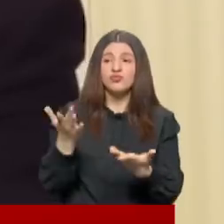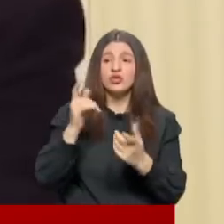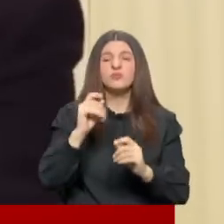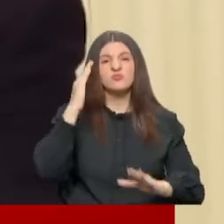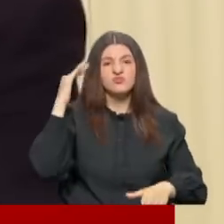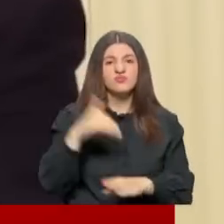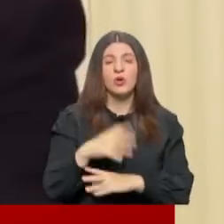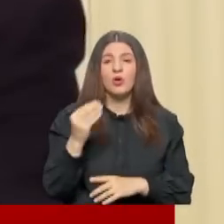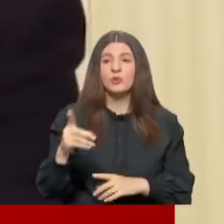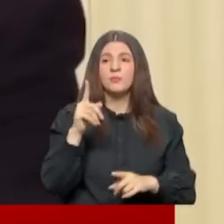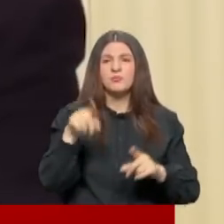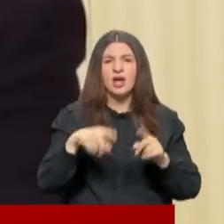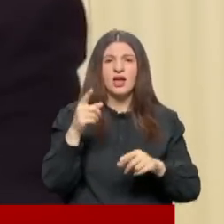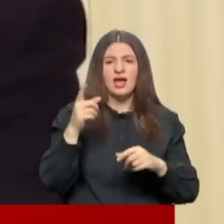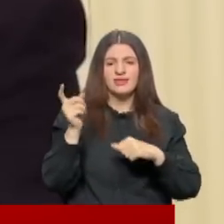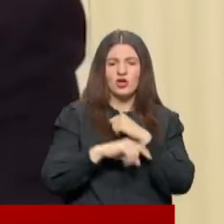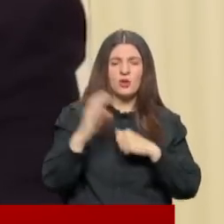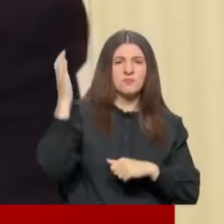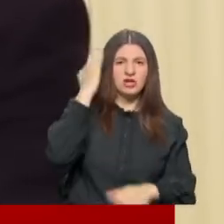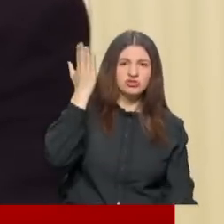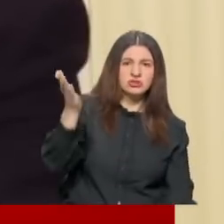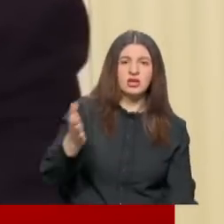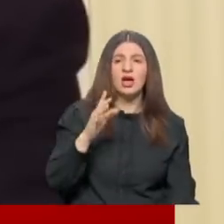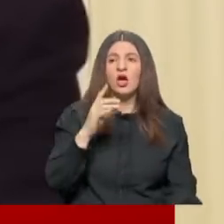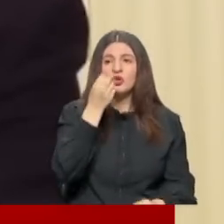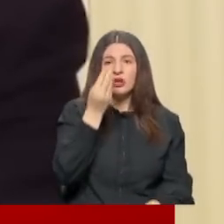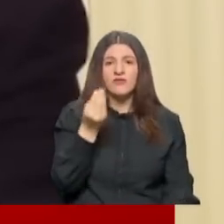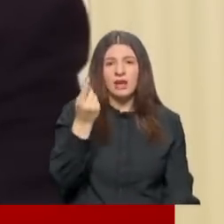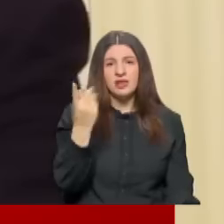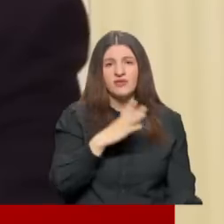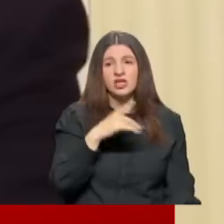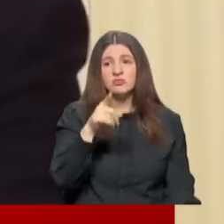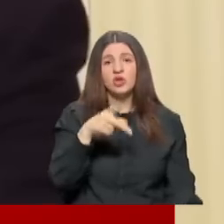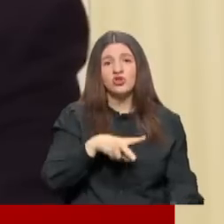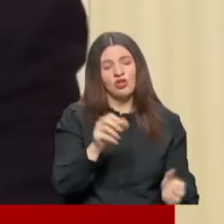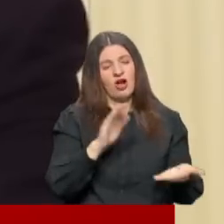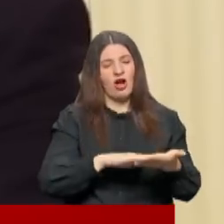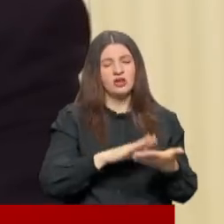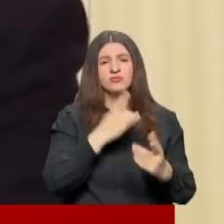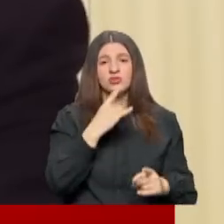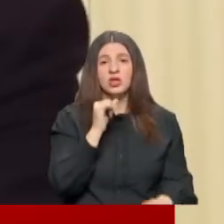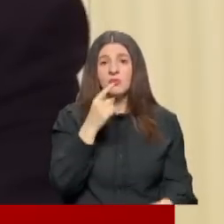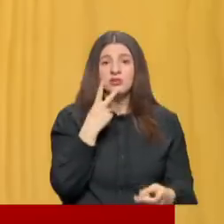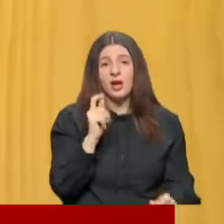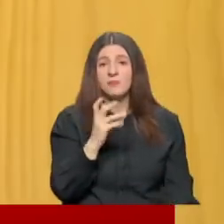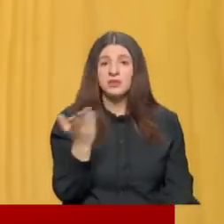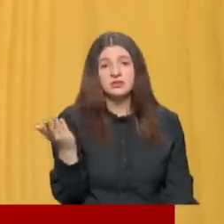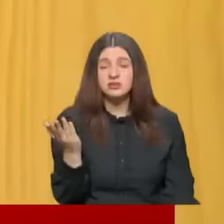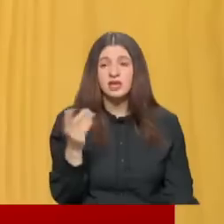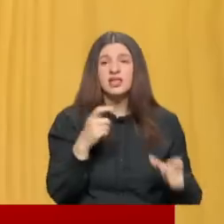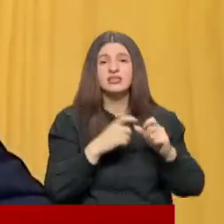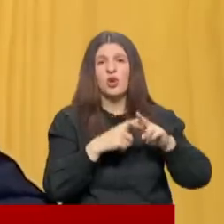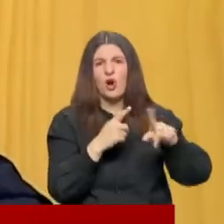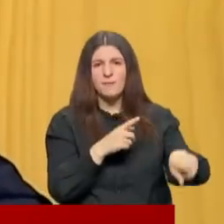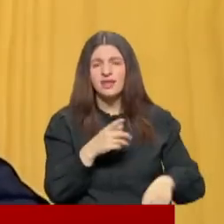çukurlaşmıştır. Bir ara terör başı Öcalan'a gül veren biri vardı. Şimdi size yoldaşım diyor. Hiçbir açıklama yapmadınız. Serok